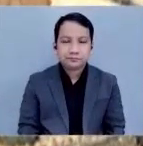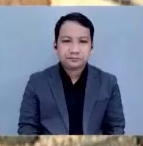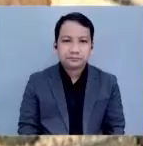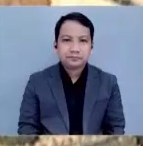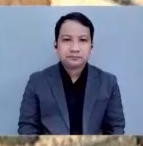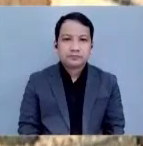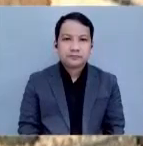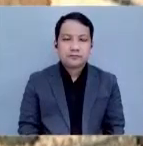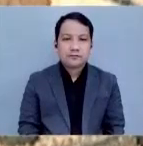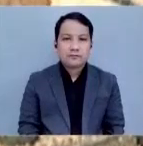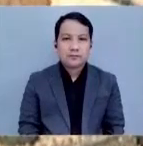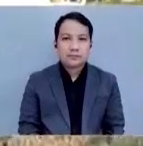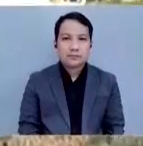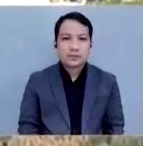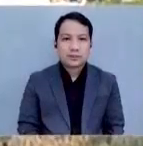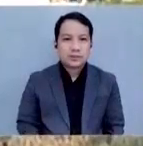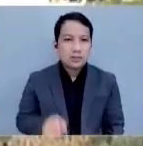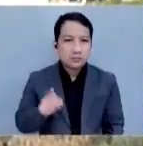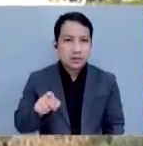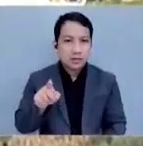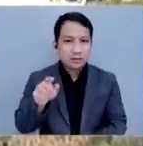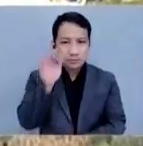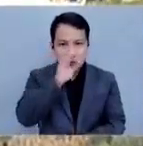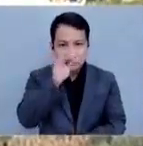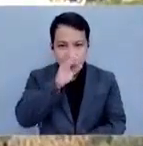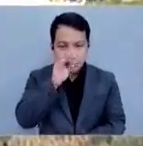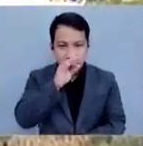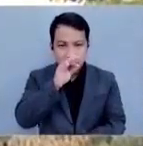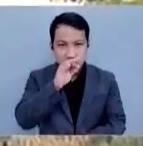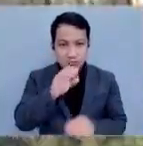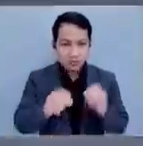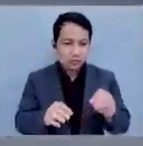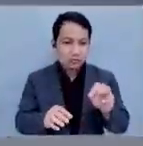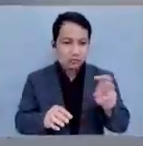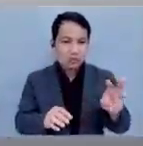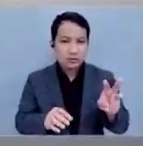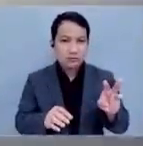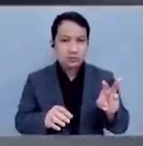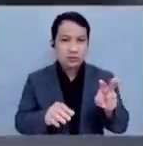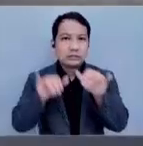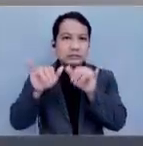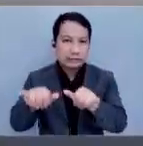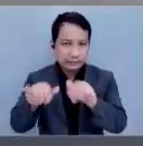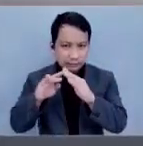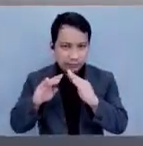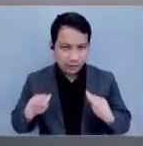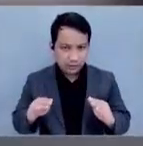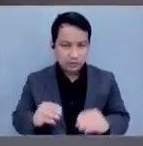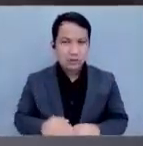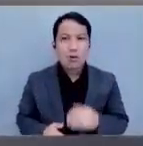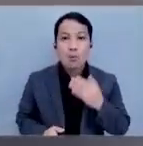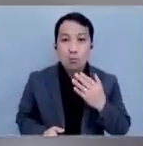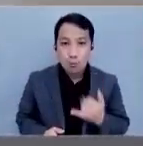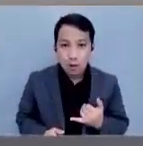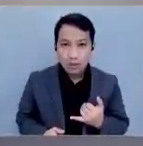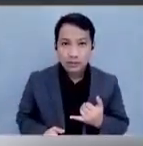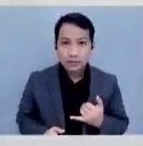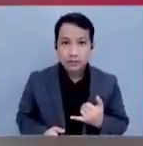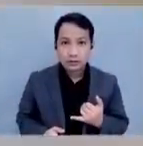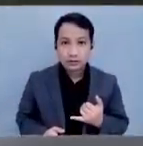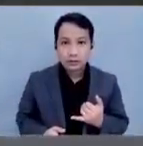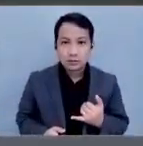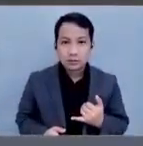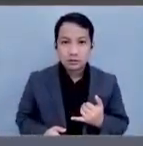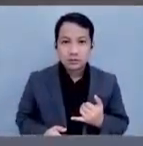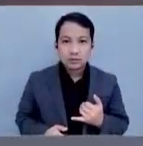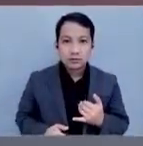Umiiwas ngayon sa paglabas ang mga Pilipinong nakatira o nagtatrabaho sa Jerusalem. Yan ay dahil sa terror attack sa lungsod. Sa